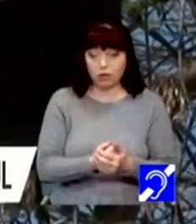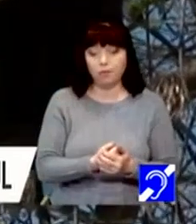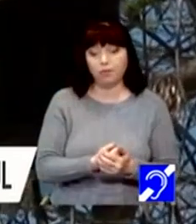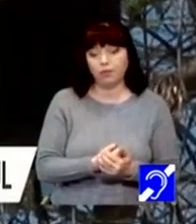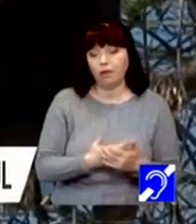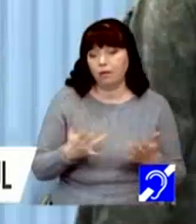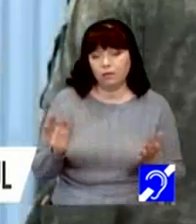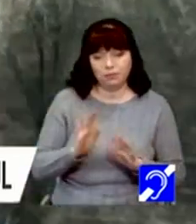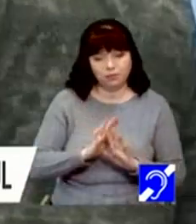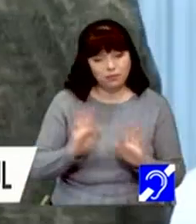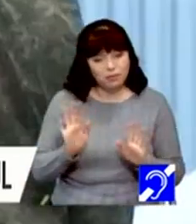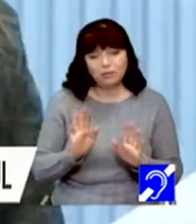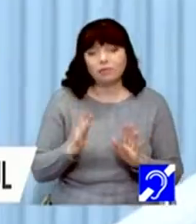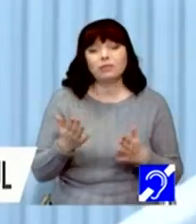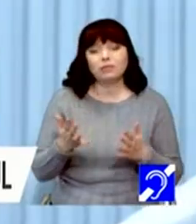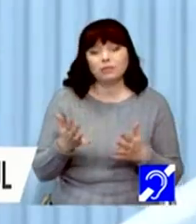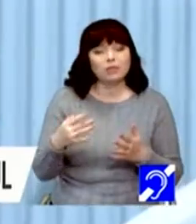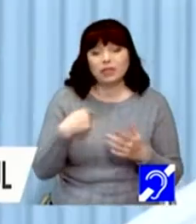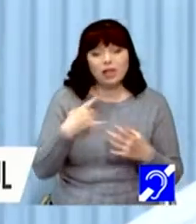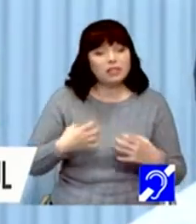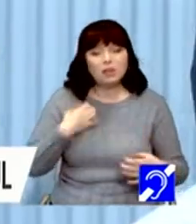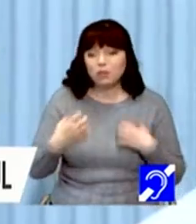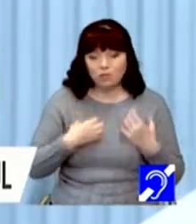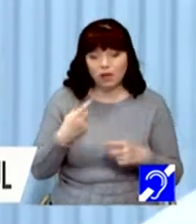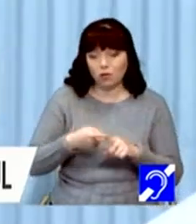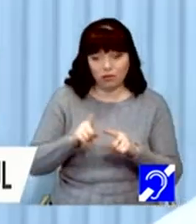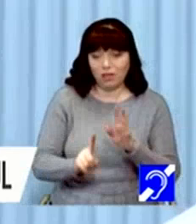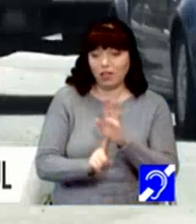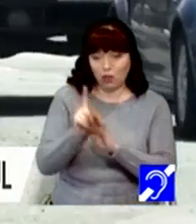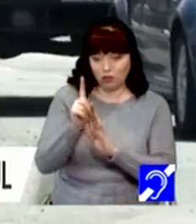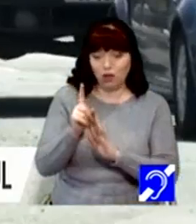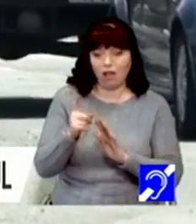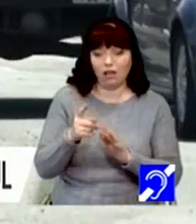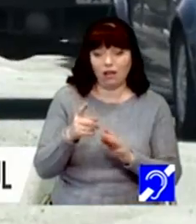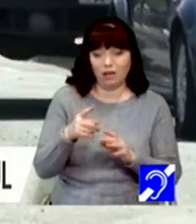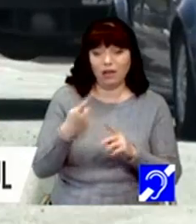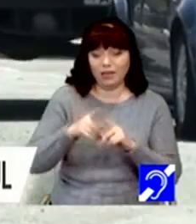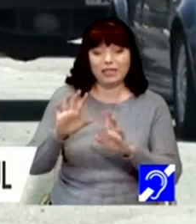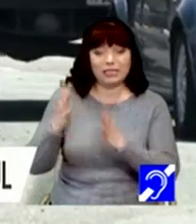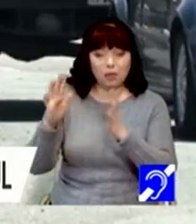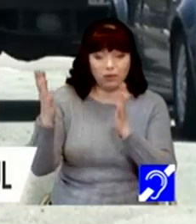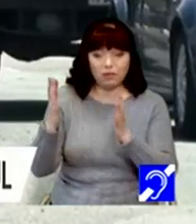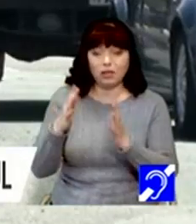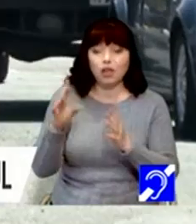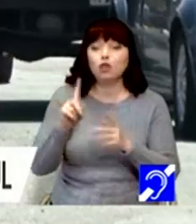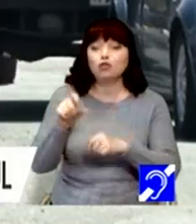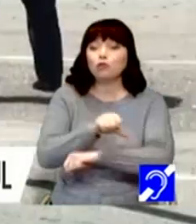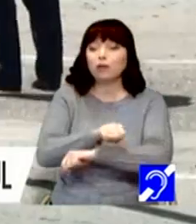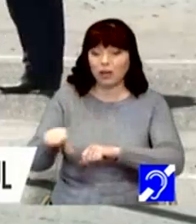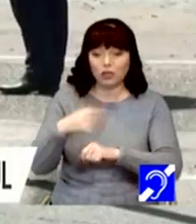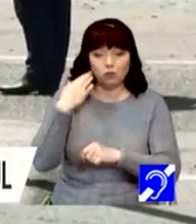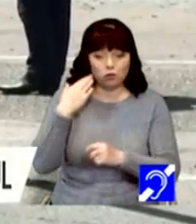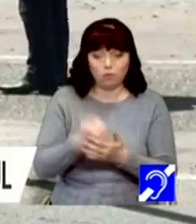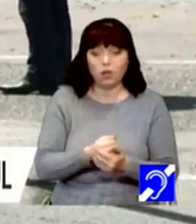conflict această acest început să zicem așa chestie evenimente din acest moment